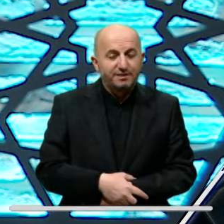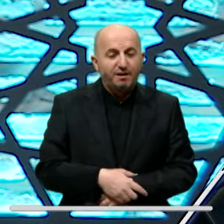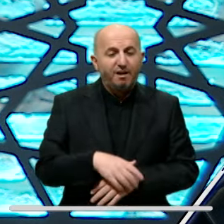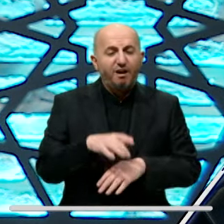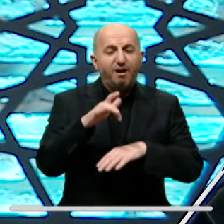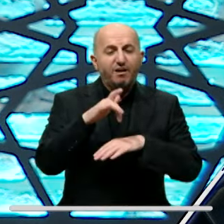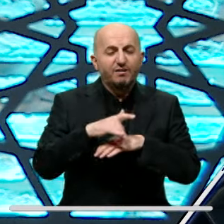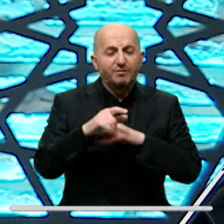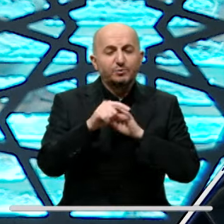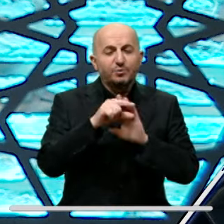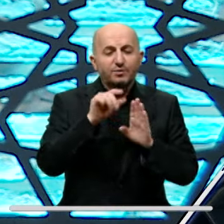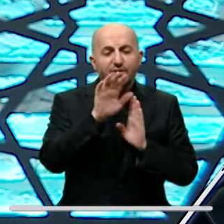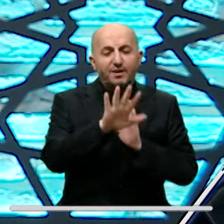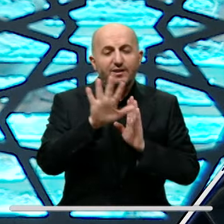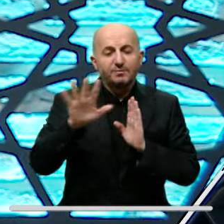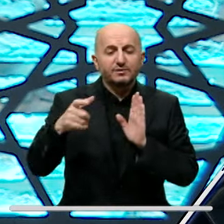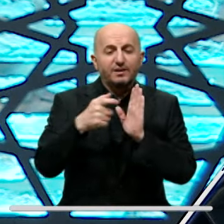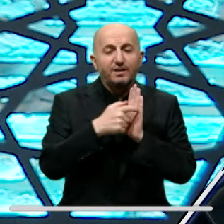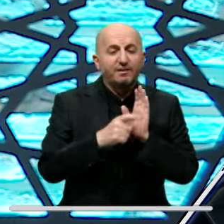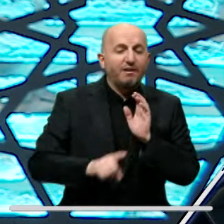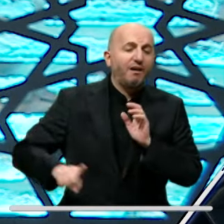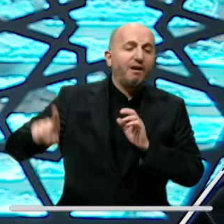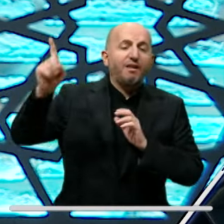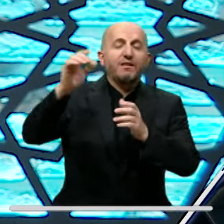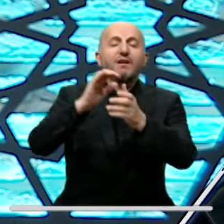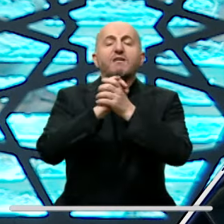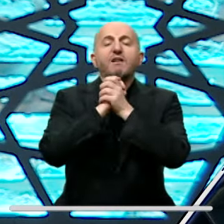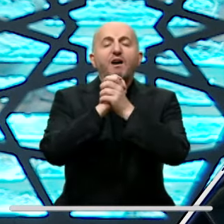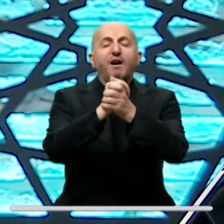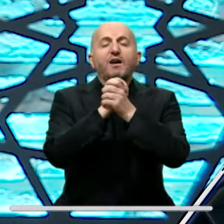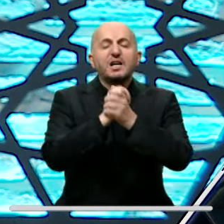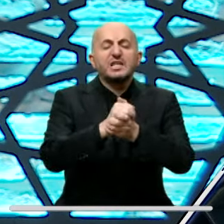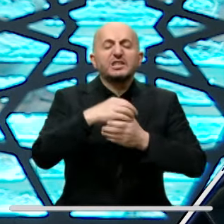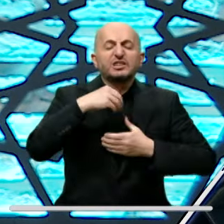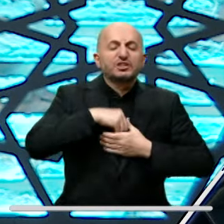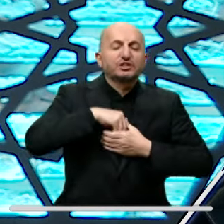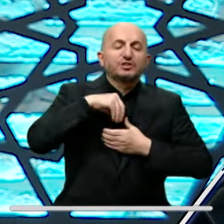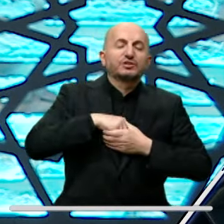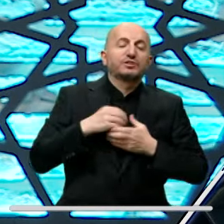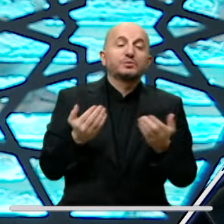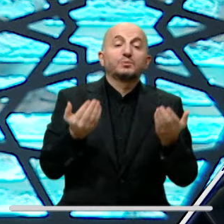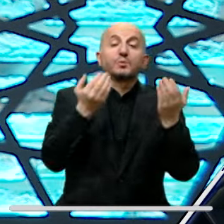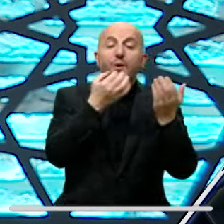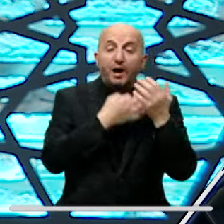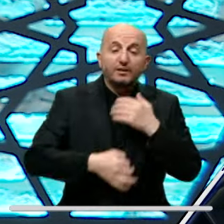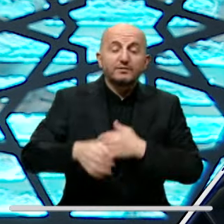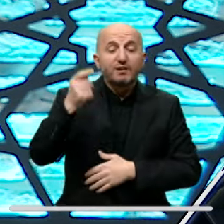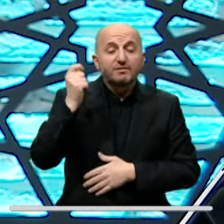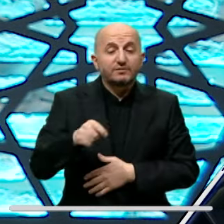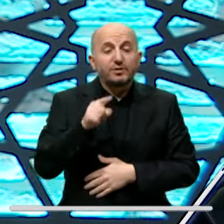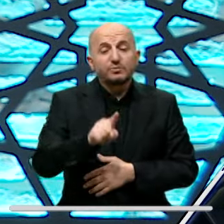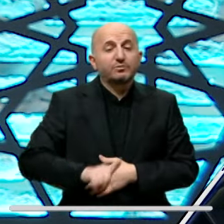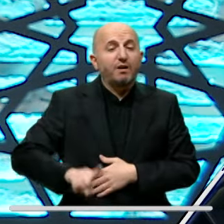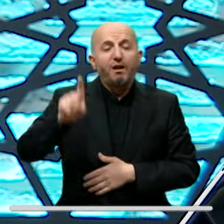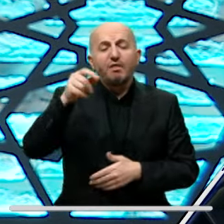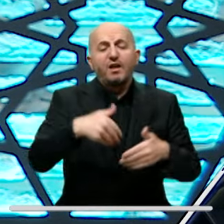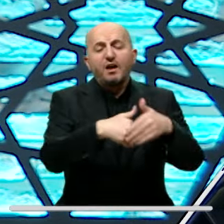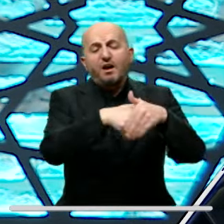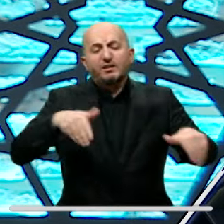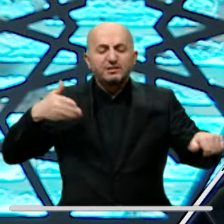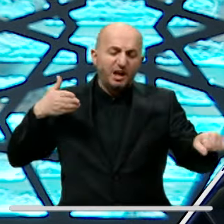55. ayetinde Rabbinize yalvara yalvara ve için için dua edin. Gerçek şu ki Allah sınırı